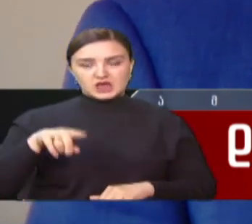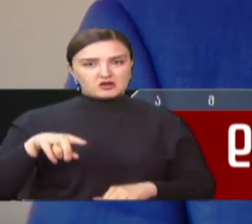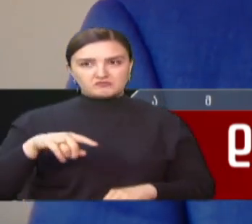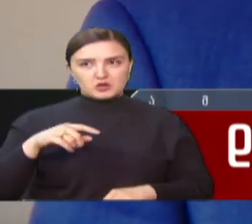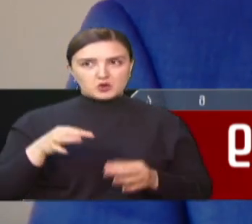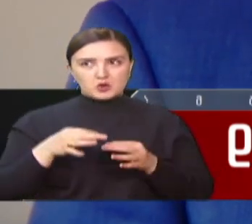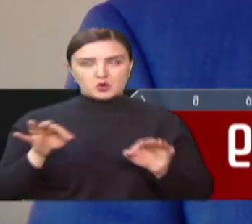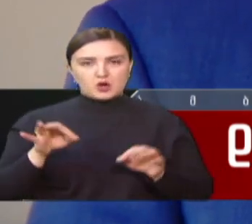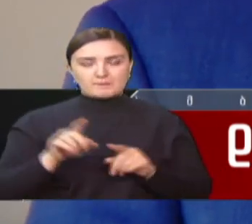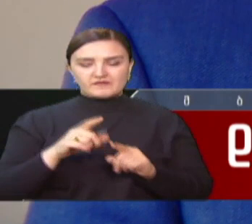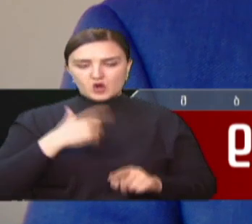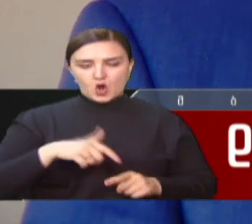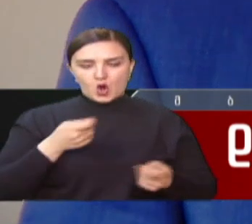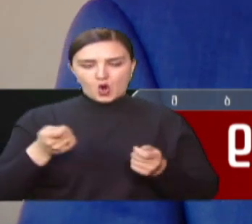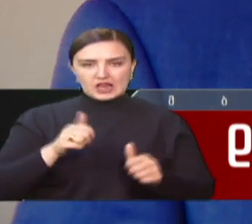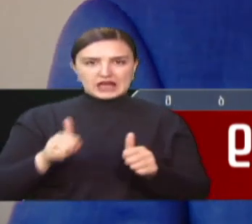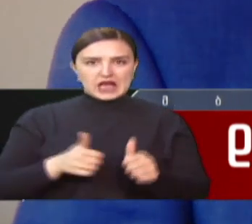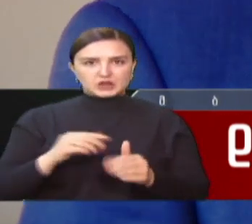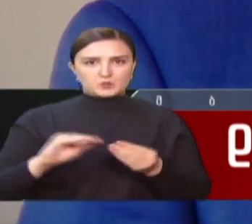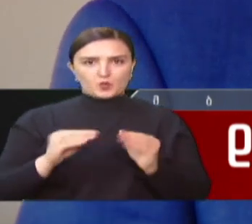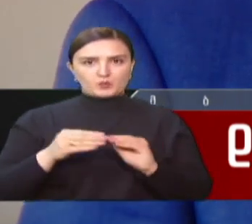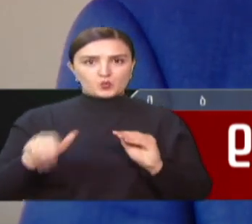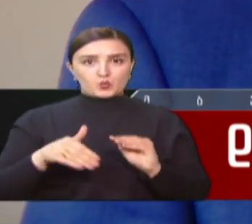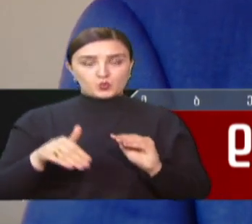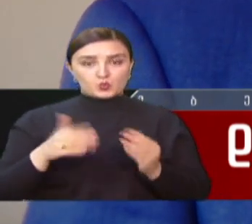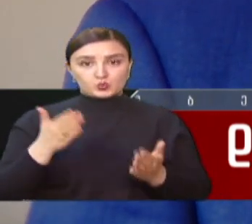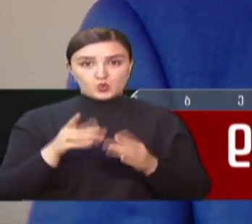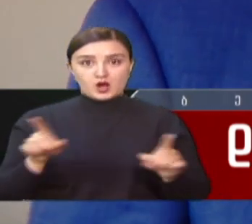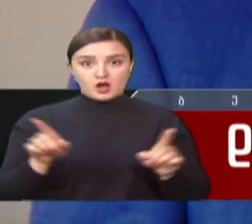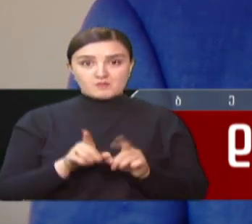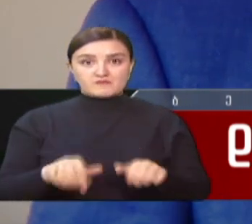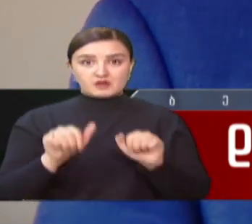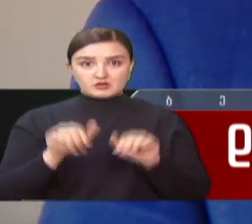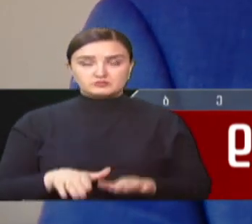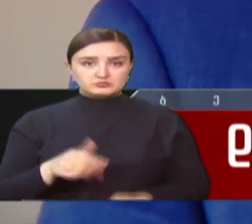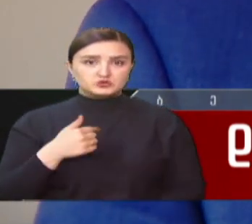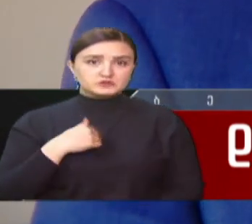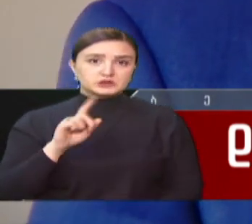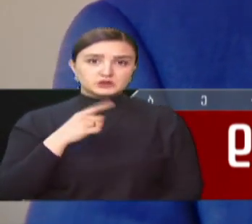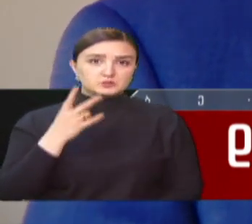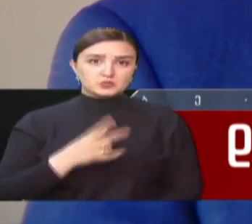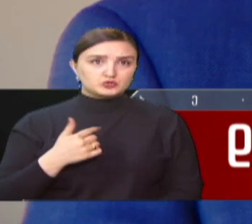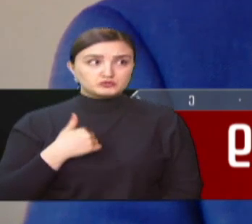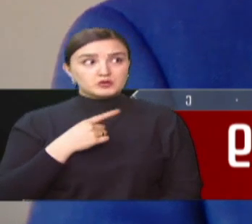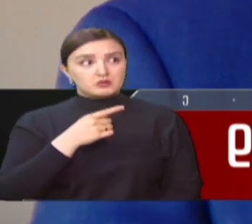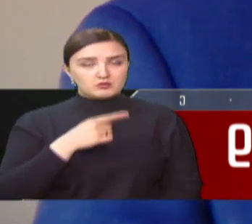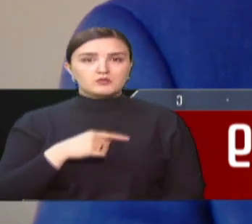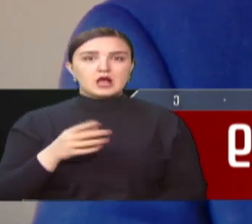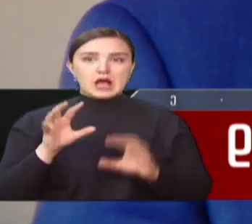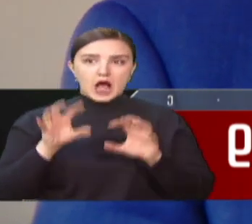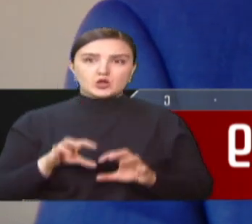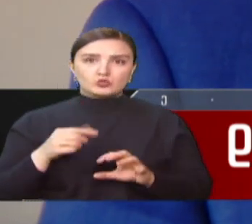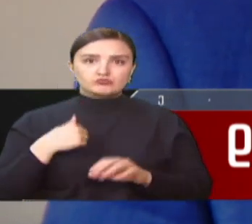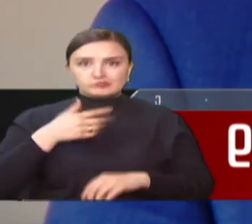და ეს საკითხი დარეგულირებას არ საჭიროებს და თუ ისინი ასეთ გადაწყვეტილებას მიიღებენ ჩვენ რა თქმა უნდა არ მივიღებთ არც ერთ კანონს